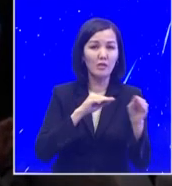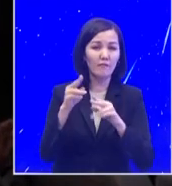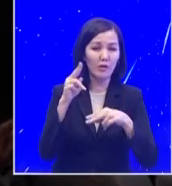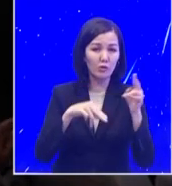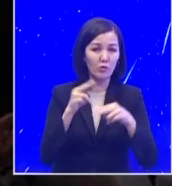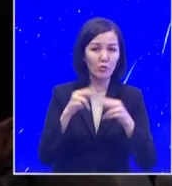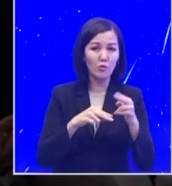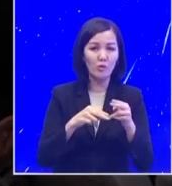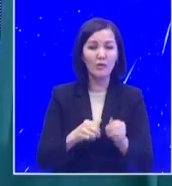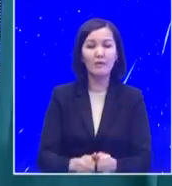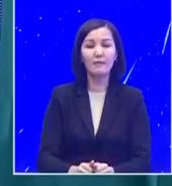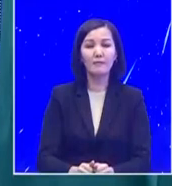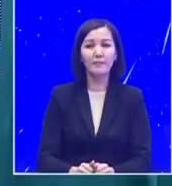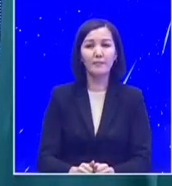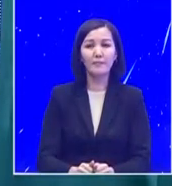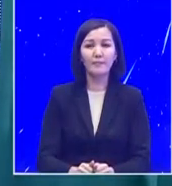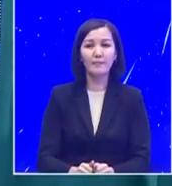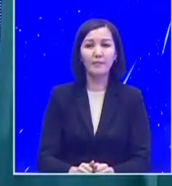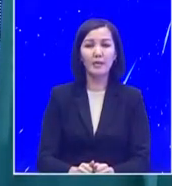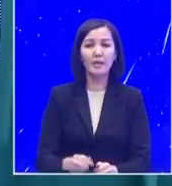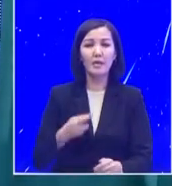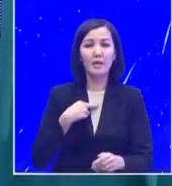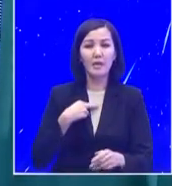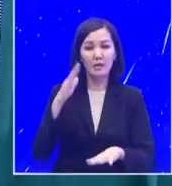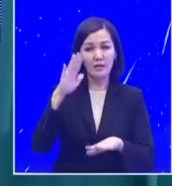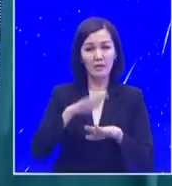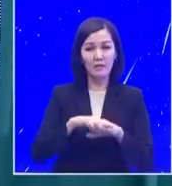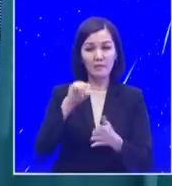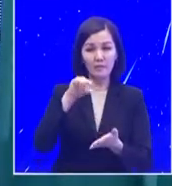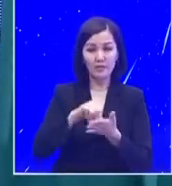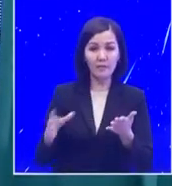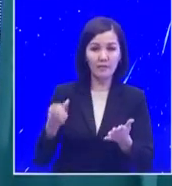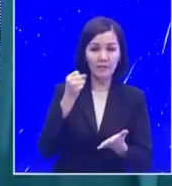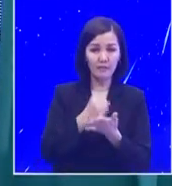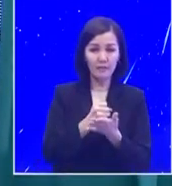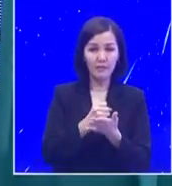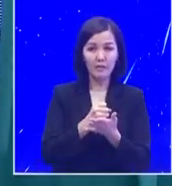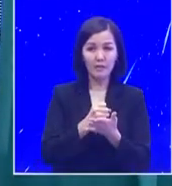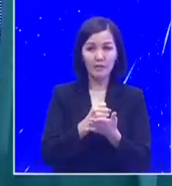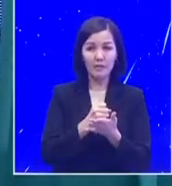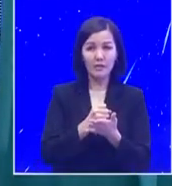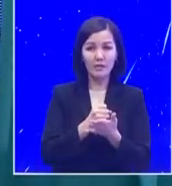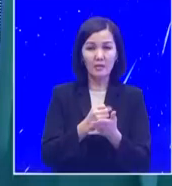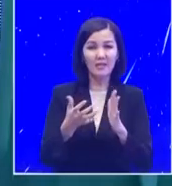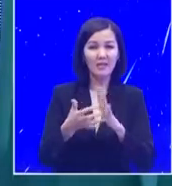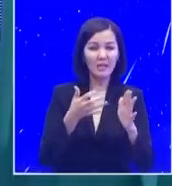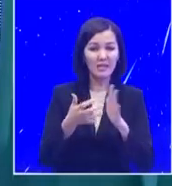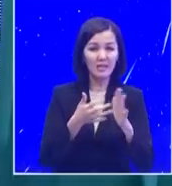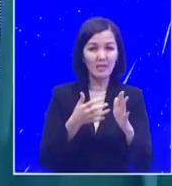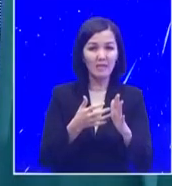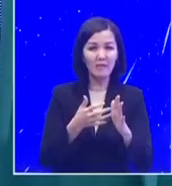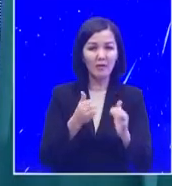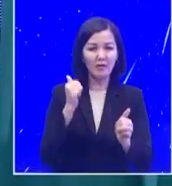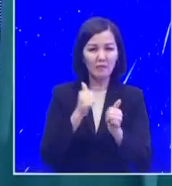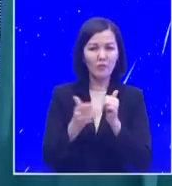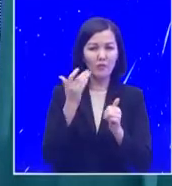инфраструктурой, бездействует. Как я стал акимом, я сделал. Но вот одно из таких недостатков, то, что я все время